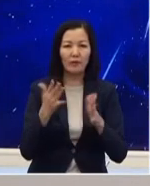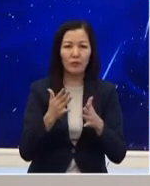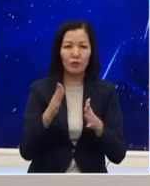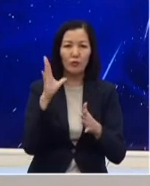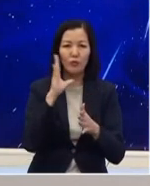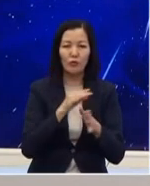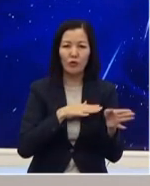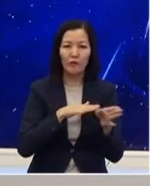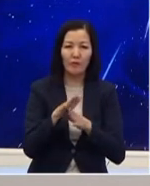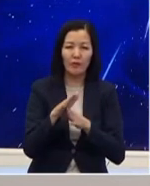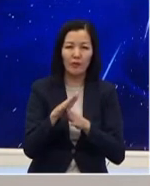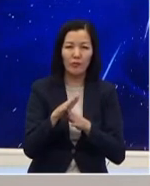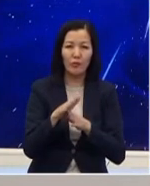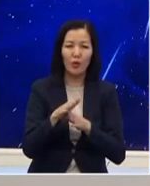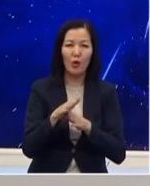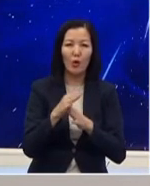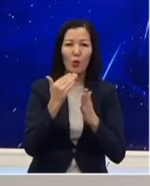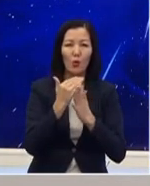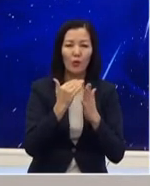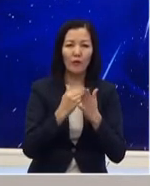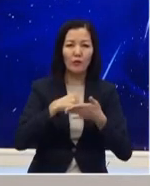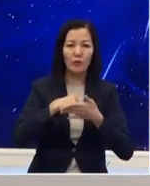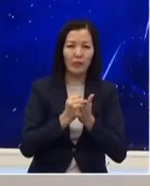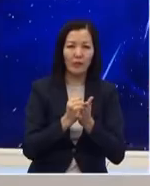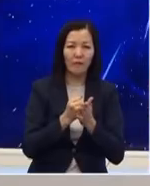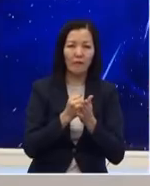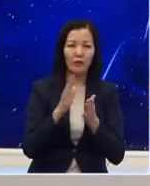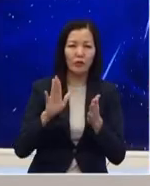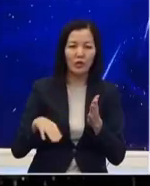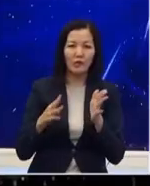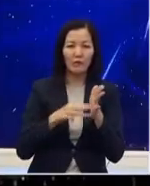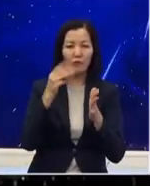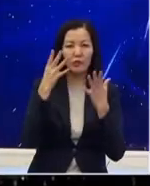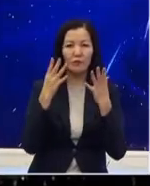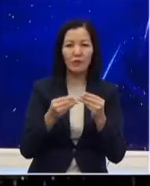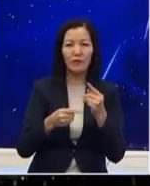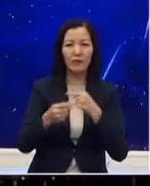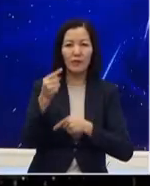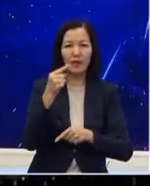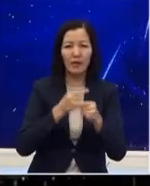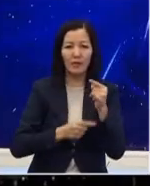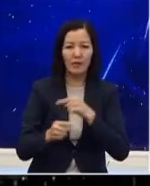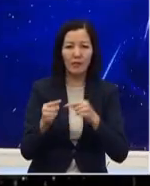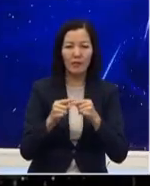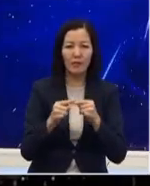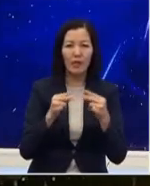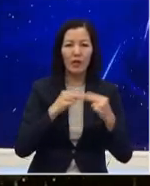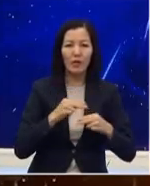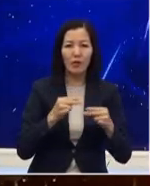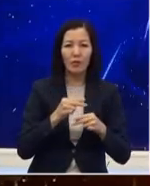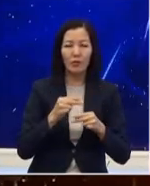миссия будет выполняться по утвержденному графику, через 8 дней должен прилуниться и приступать к буровым